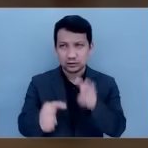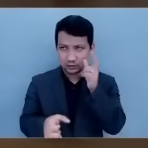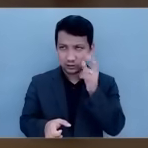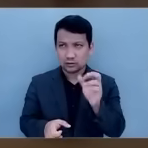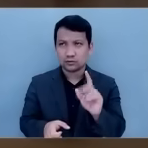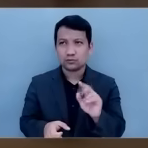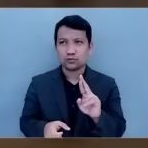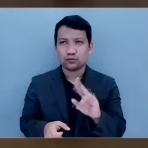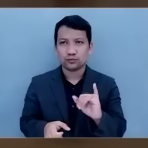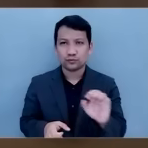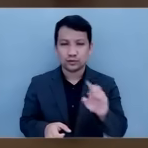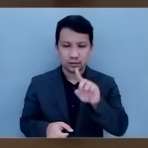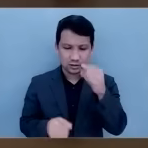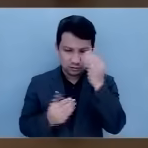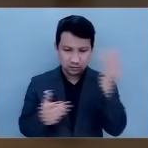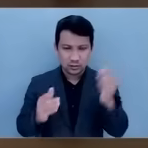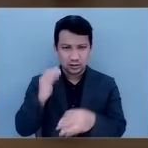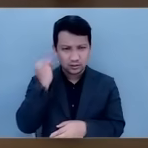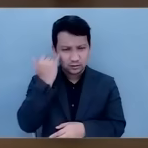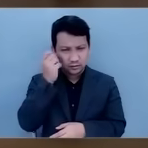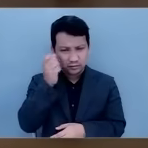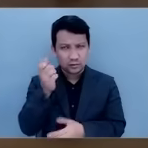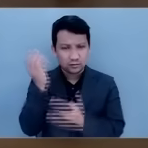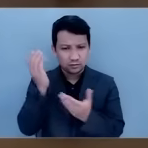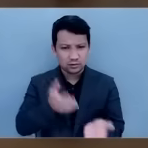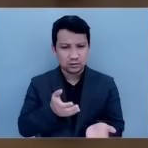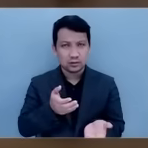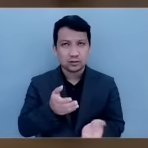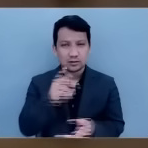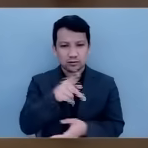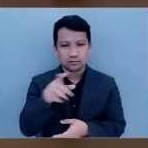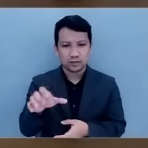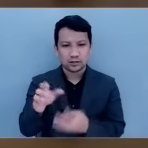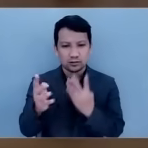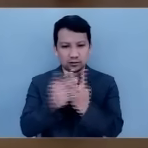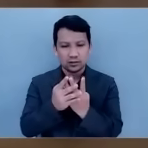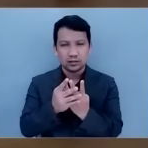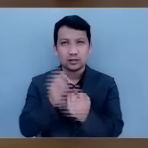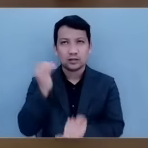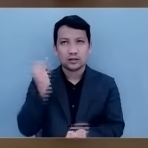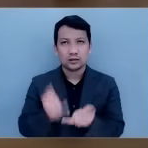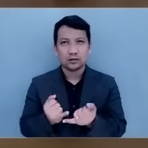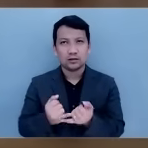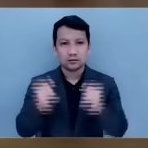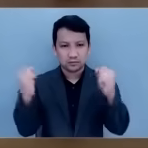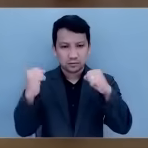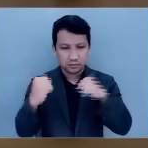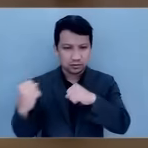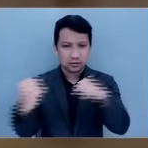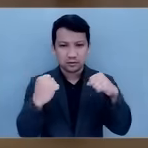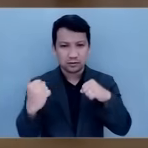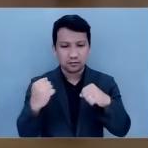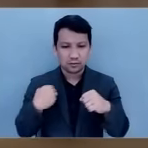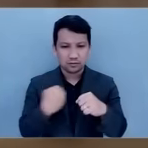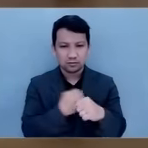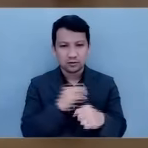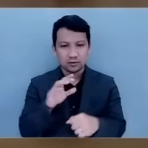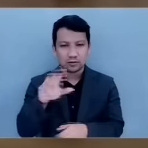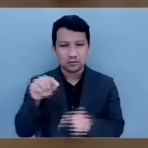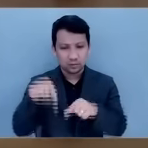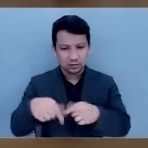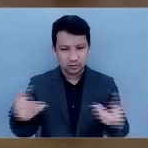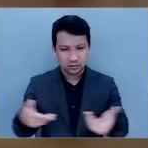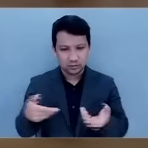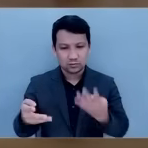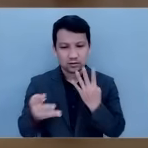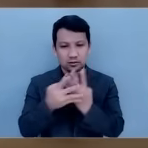Gusto sana ni Senator Jinggoy Estrada na dalhin siya sa Pasay City Jail. Pero sa huli, nagkasundo rin ang mga miyembro ng komite na dito na